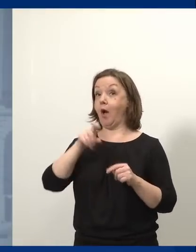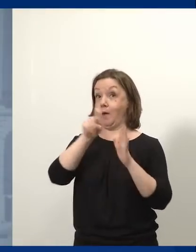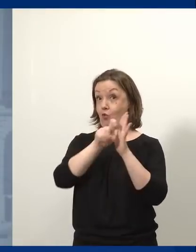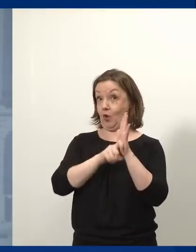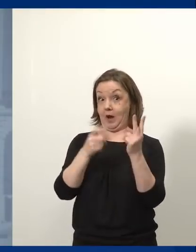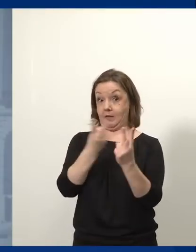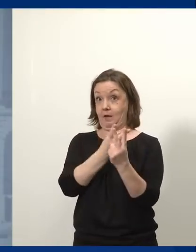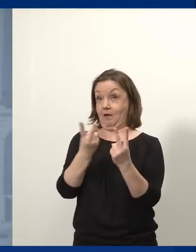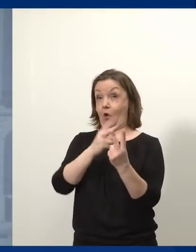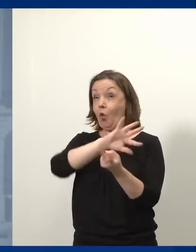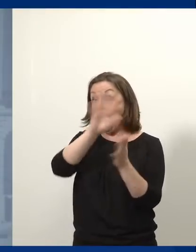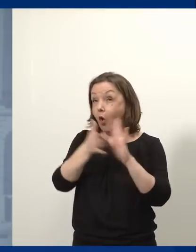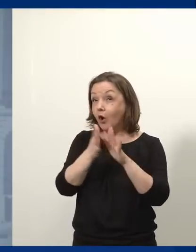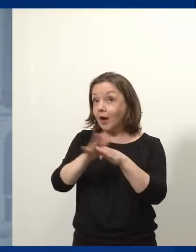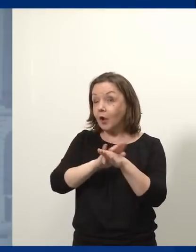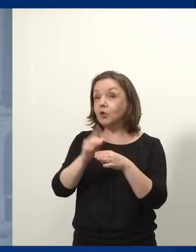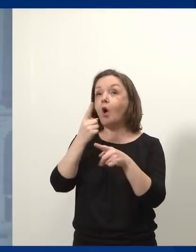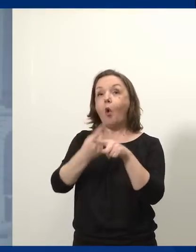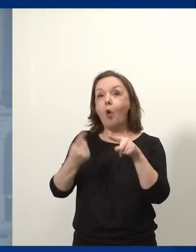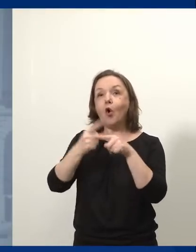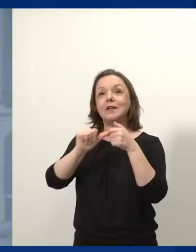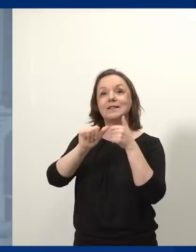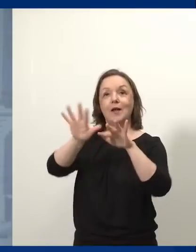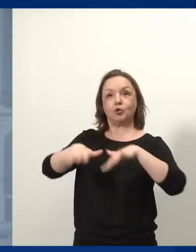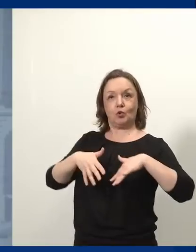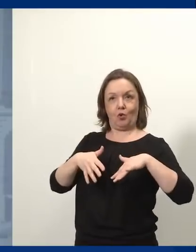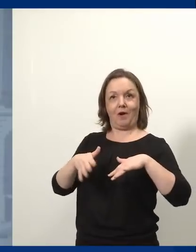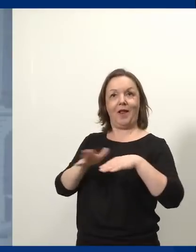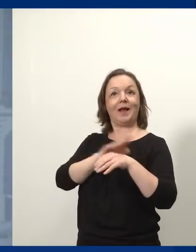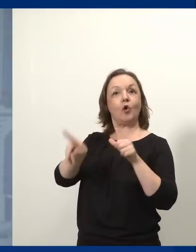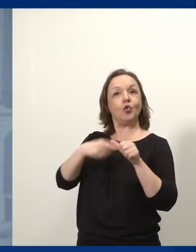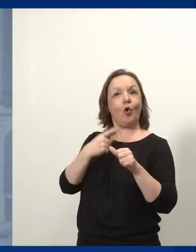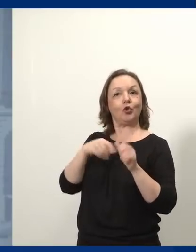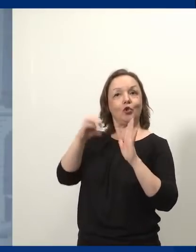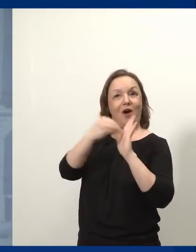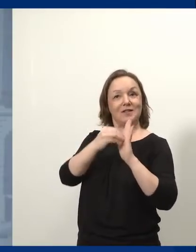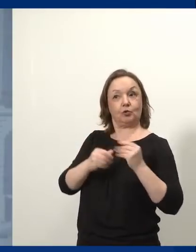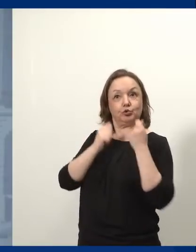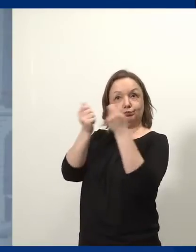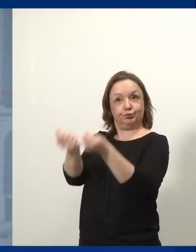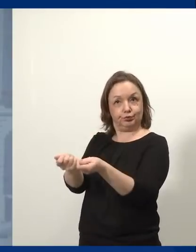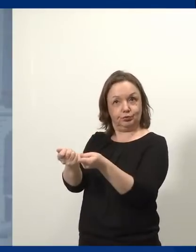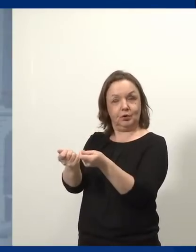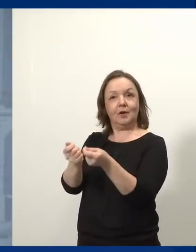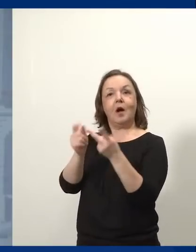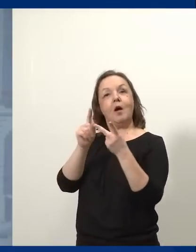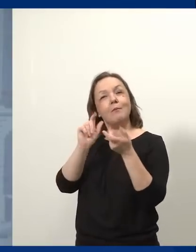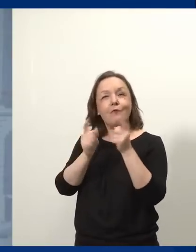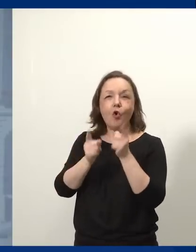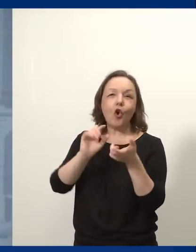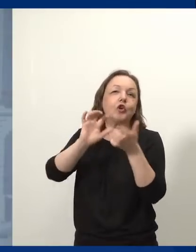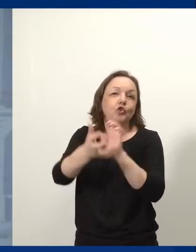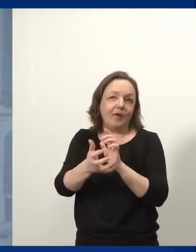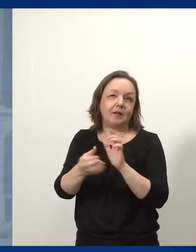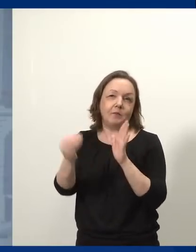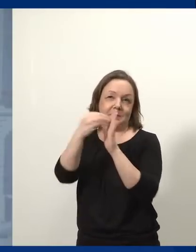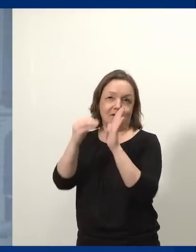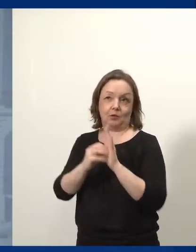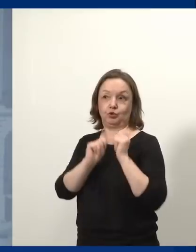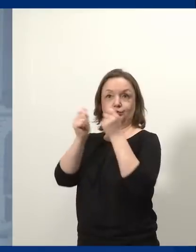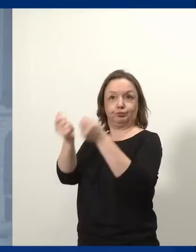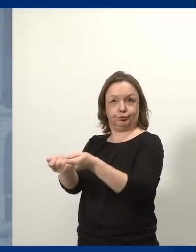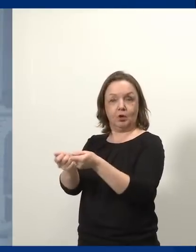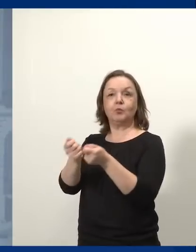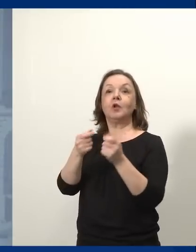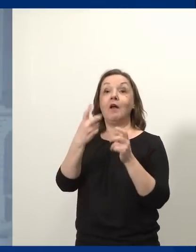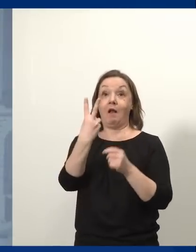me antaisimme siitä eduskunnalle käyttöönottoasetuksen ja sen jälkeen mahdollisesti soveltamisasetukset, mutta me otamme näitä